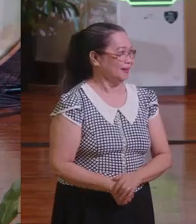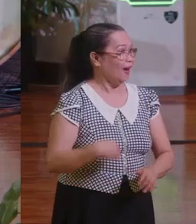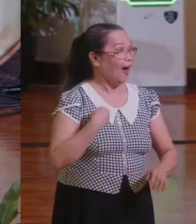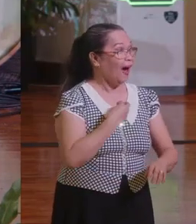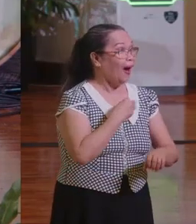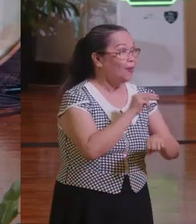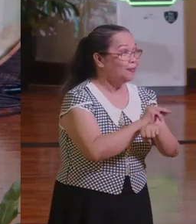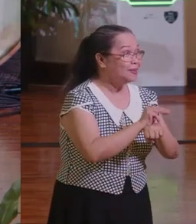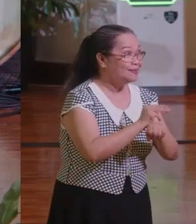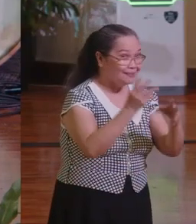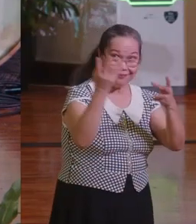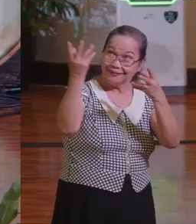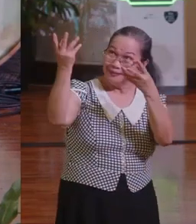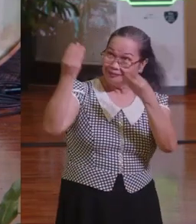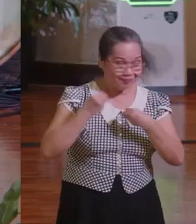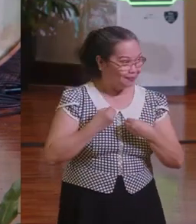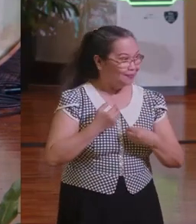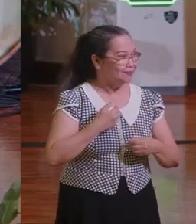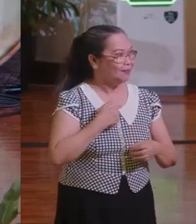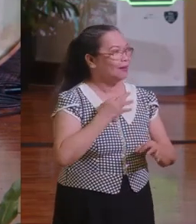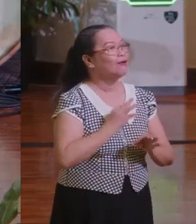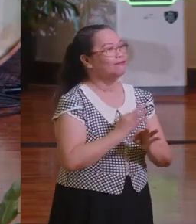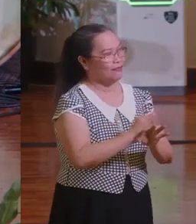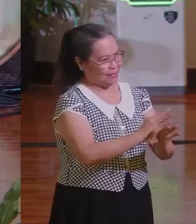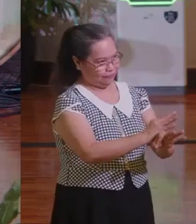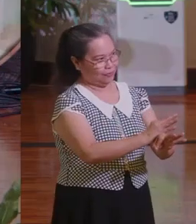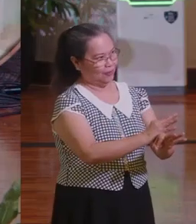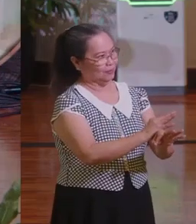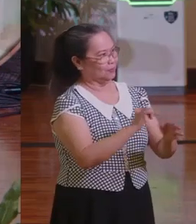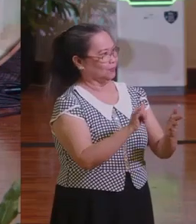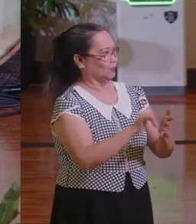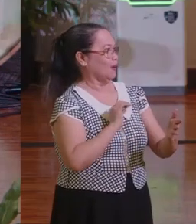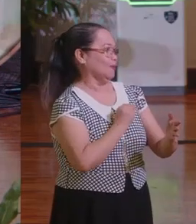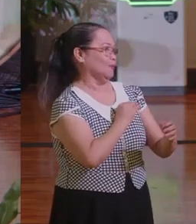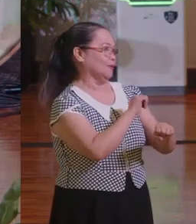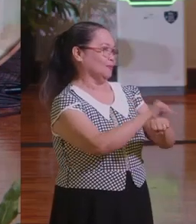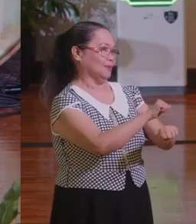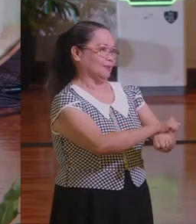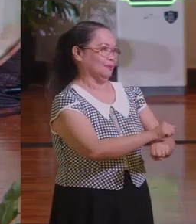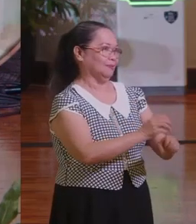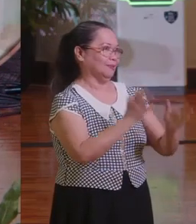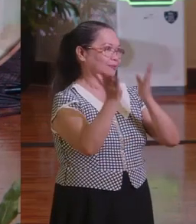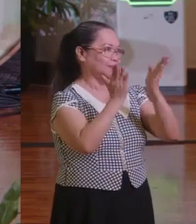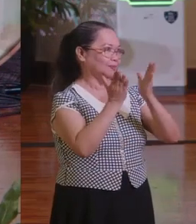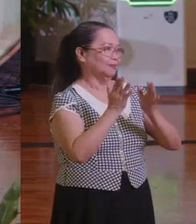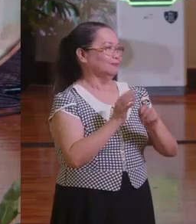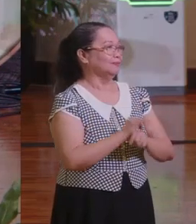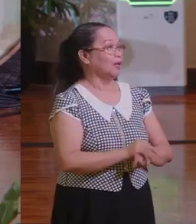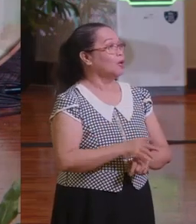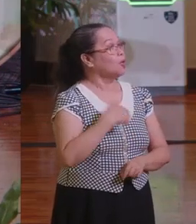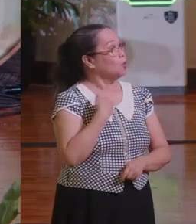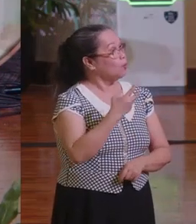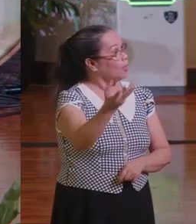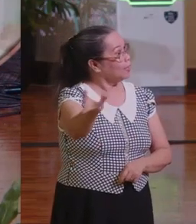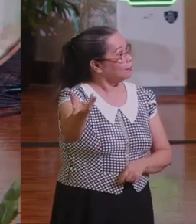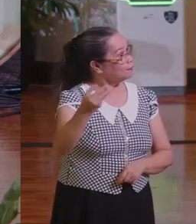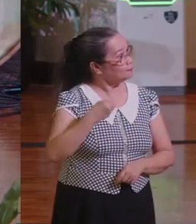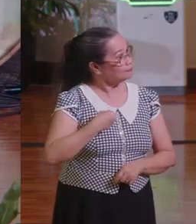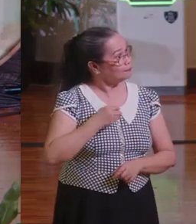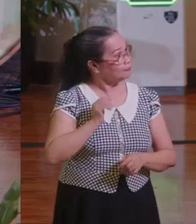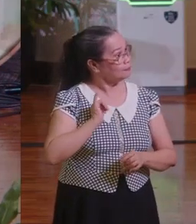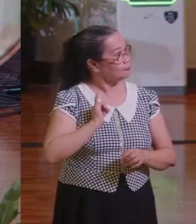ministeryo na ibinigay sa atin ng Panginoon, maging tapat po tayo doon. Kung tayo po ay binigyan ng ministeryo na